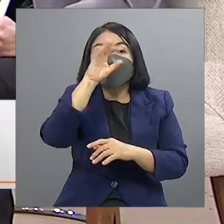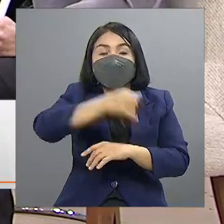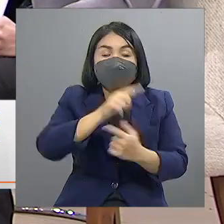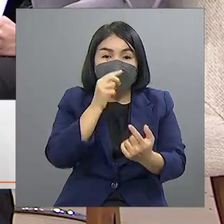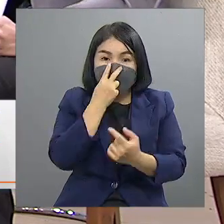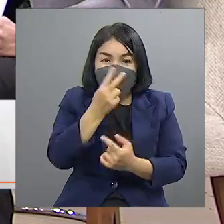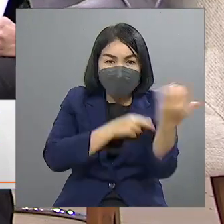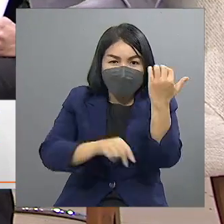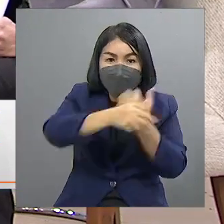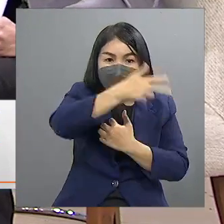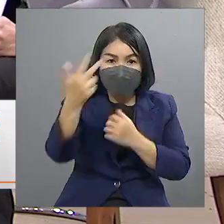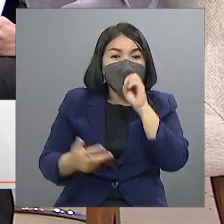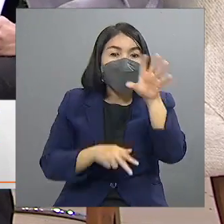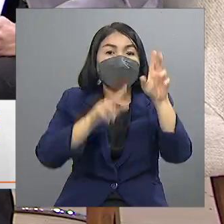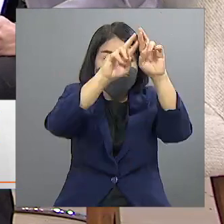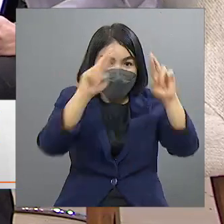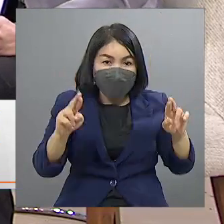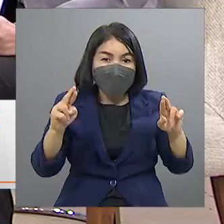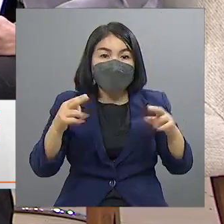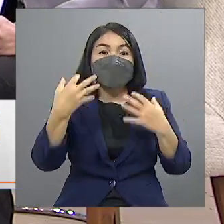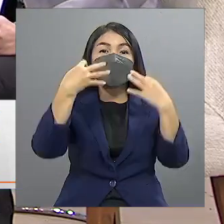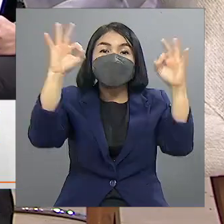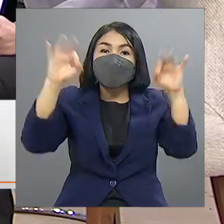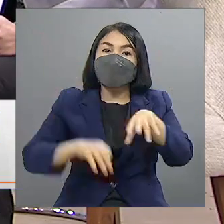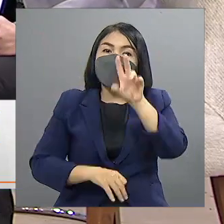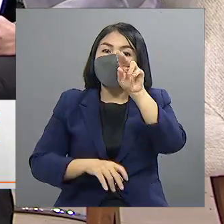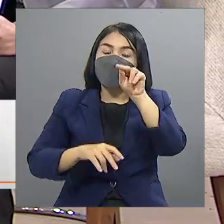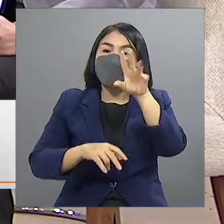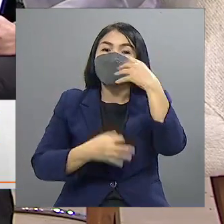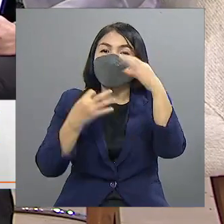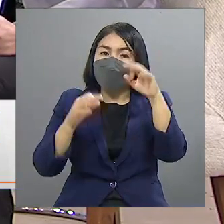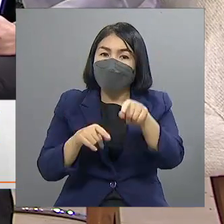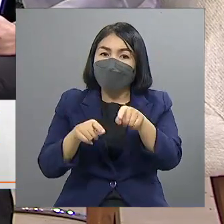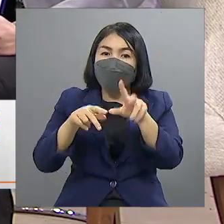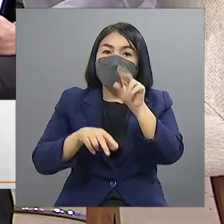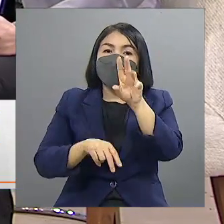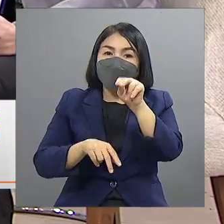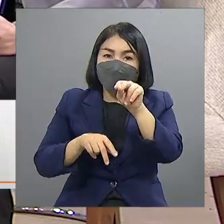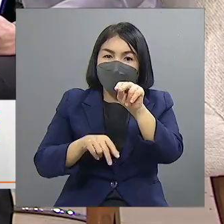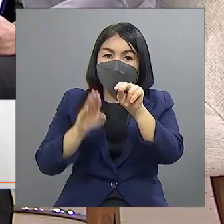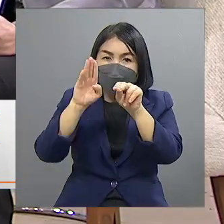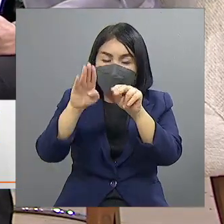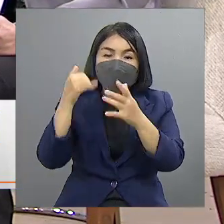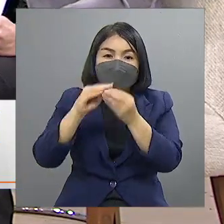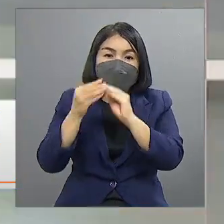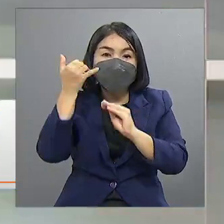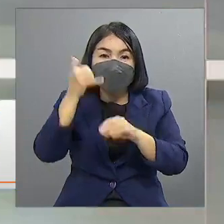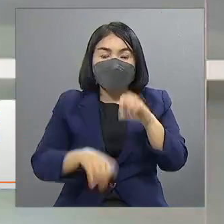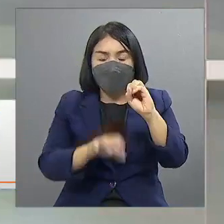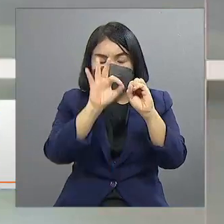นะครับก็จะเหมาค่าส่ง30บาทส่งทั่วประเทศเลยครับ เบอร์โทรศัพท์เน้นย้ำหน่อยครับพี่เต้ฮะ